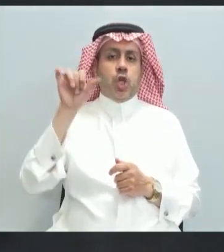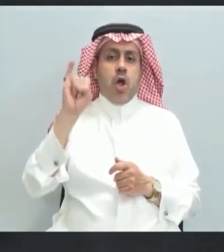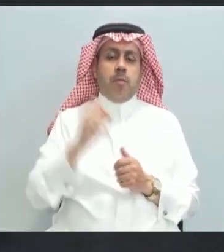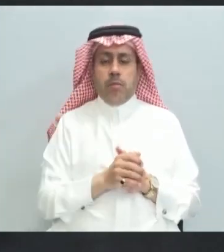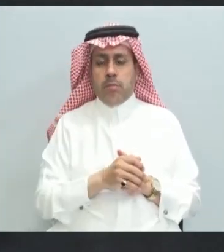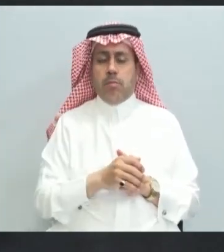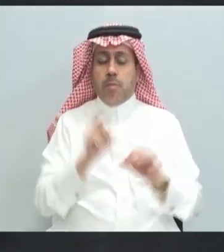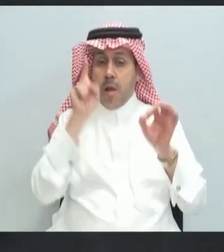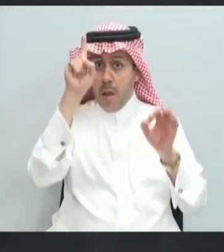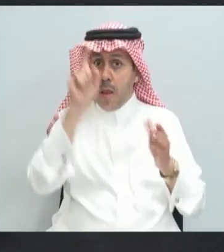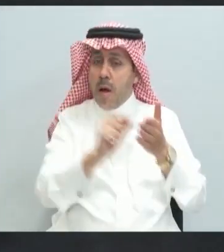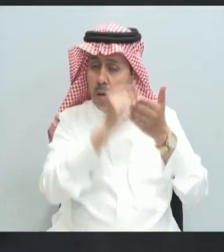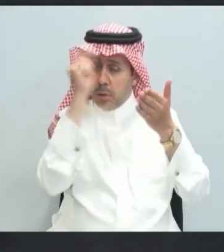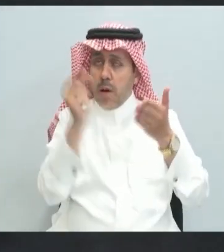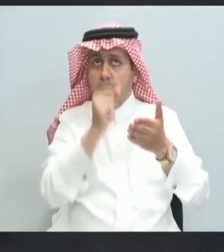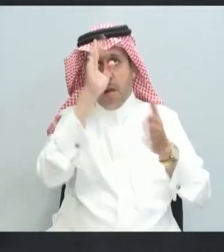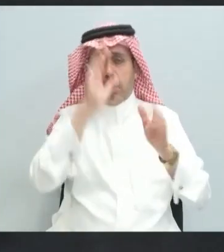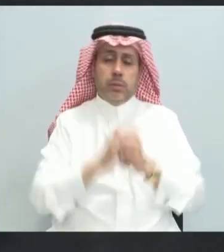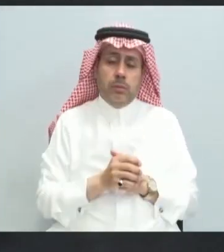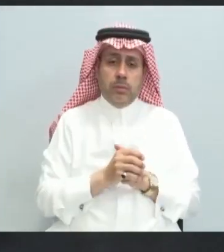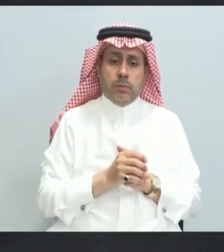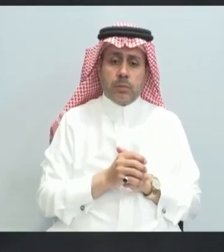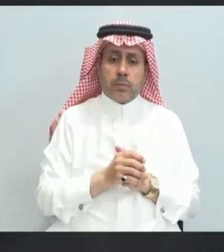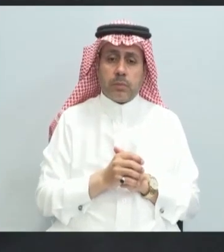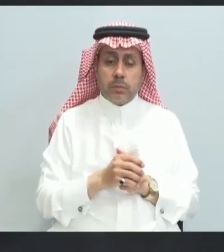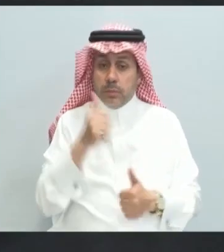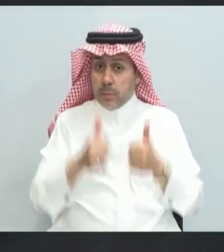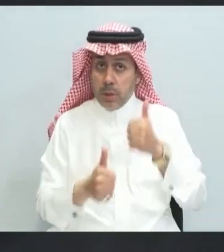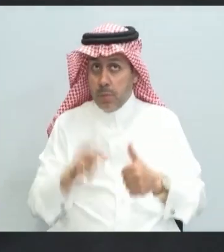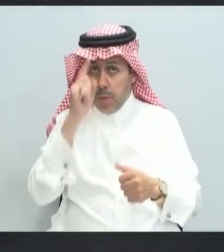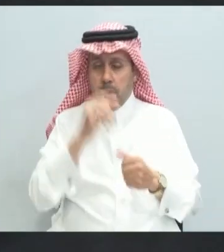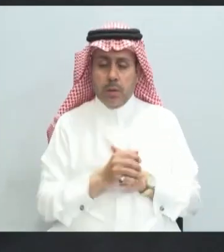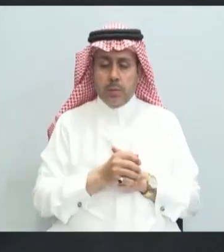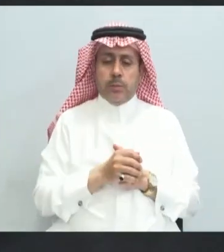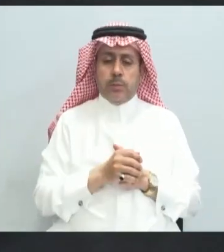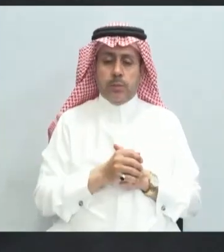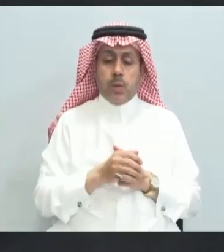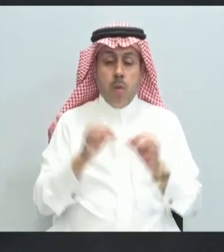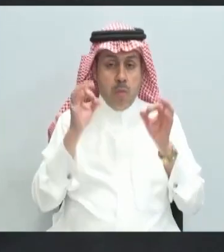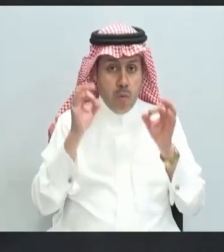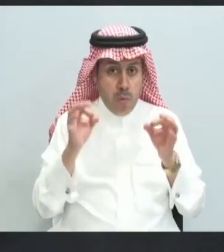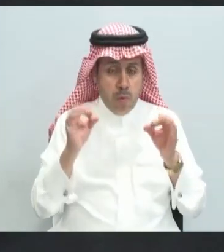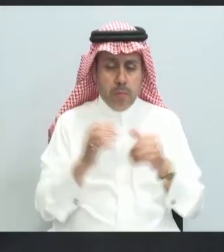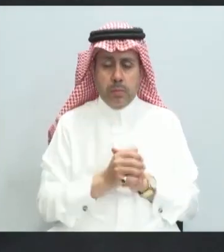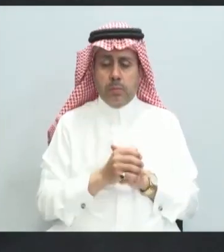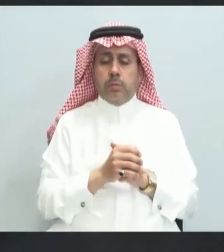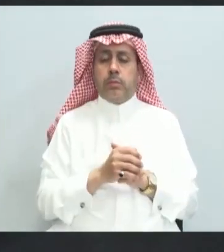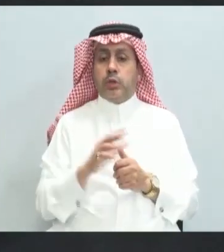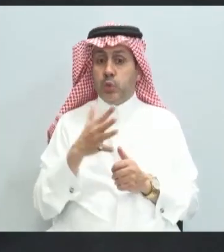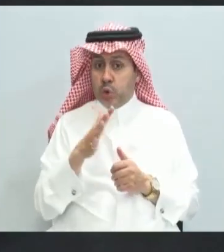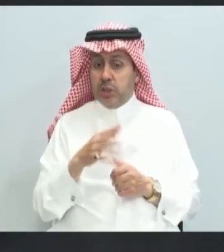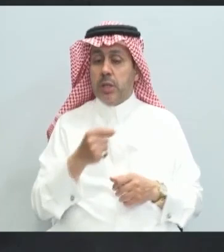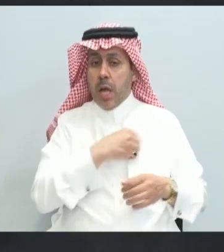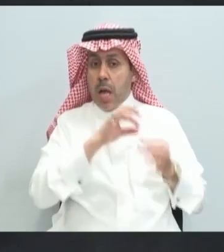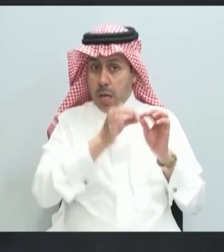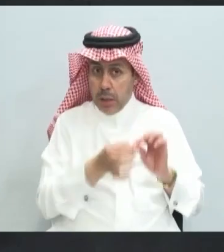أقدر له، وهي صدفة من الصدف التي حصلت، وقد تكون اختبار من الله عز وجل لك. فلا بد أن تجدد عقيدتك،